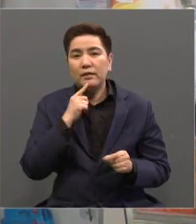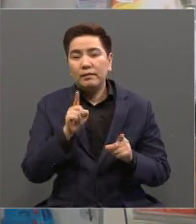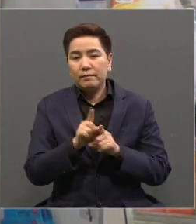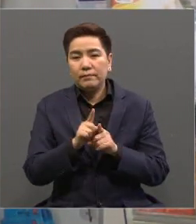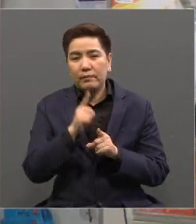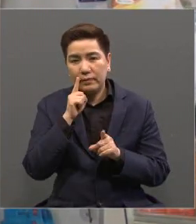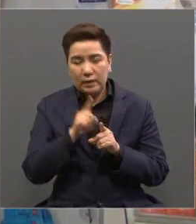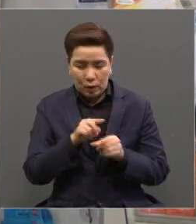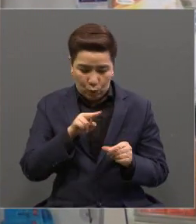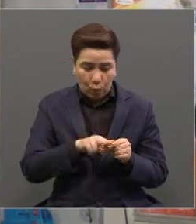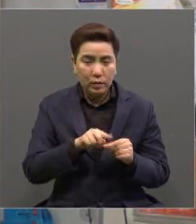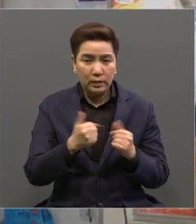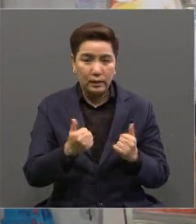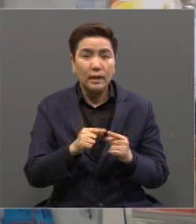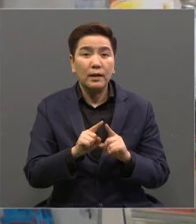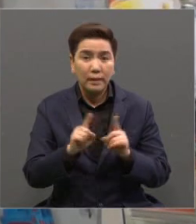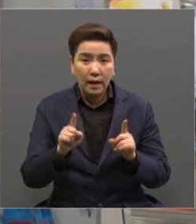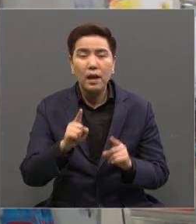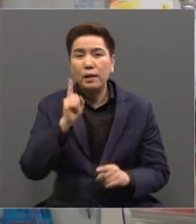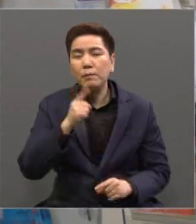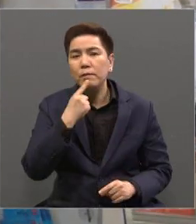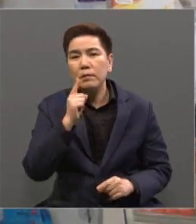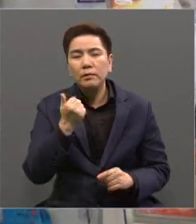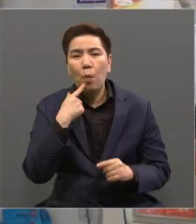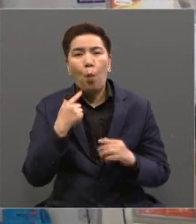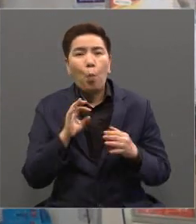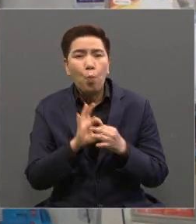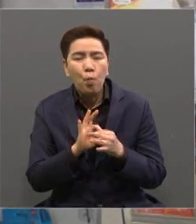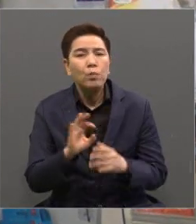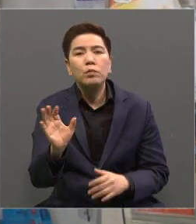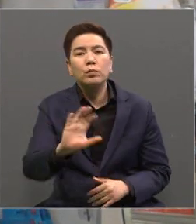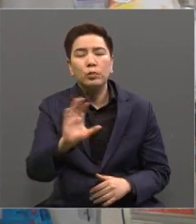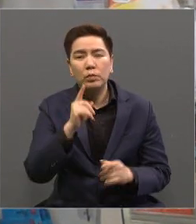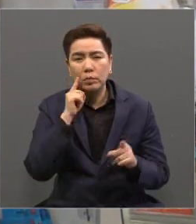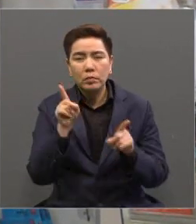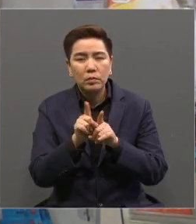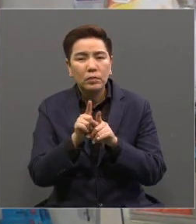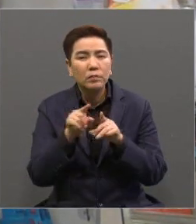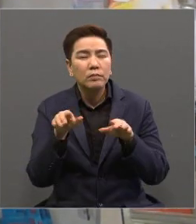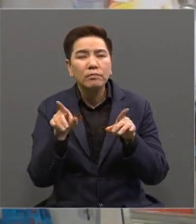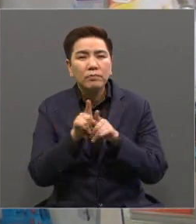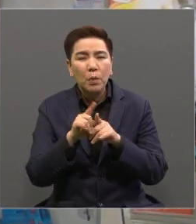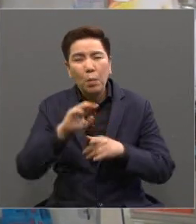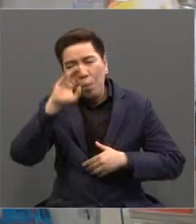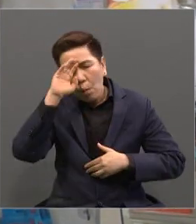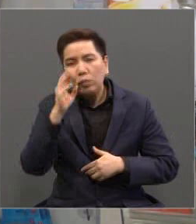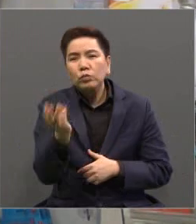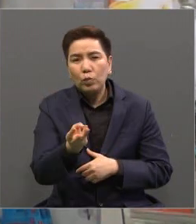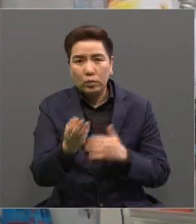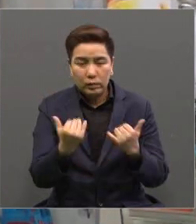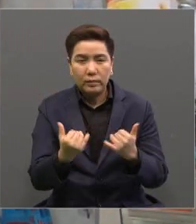hkขึ้น 2ขีดแต่ว่าก็ก็ไม่ได้น่ากังวลเพราะว่าอาการก็เป็นอาการเจ็บป่วยเล็กน้อย